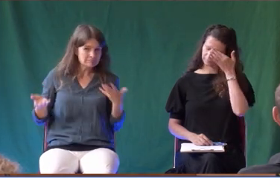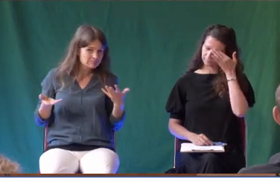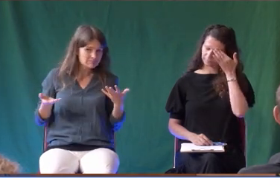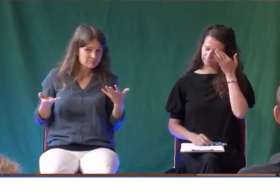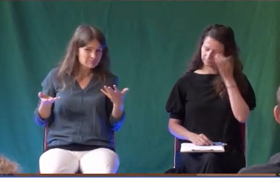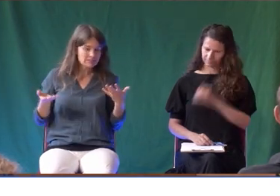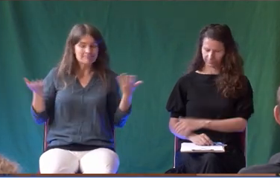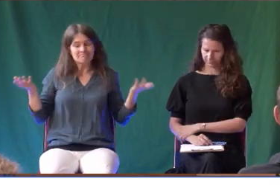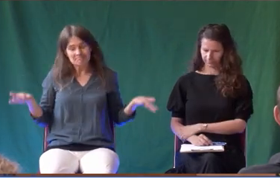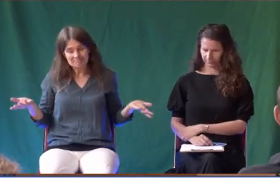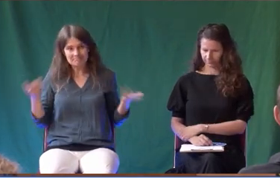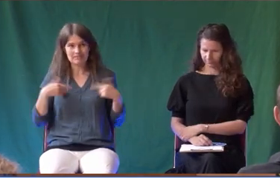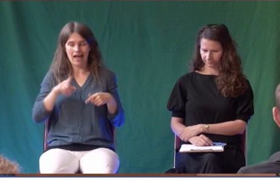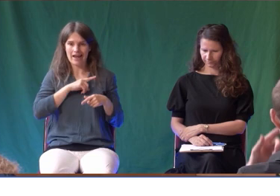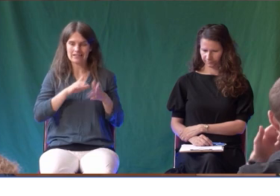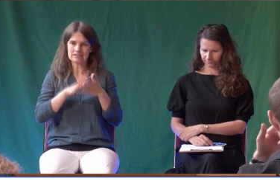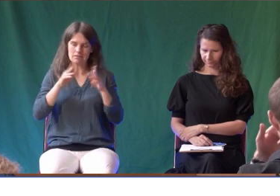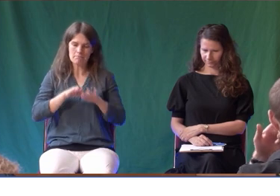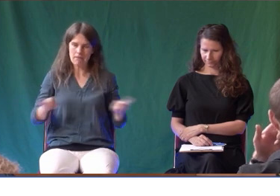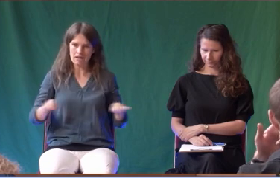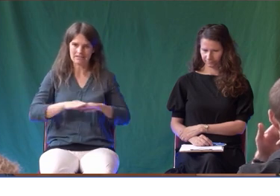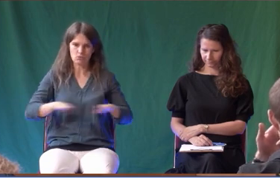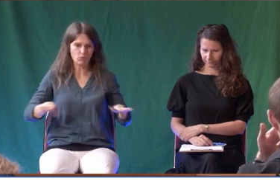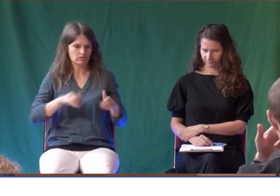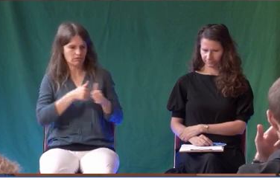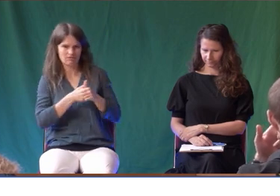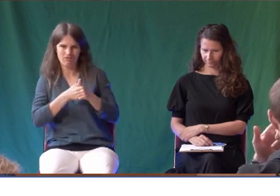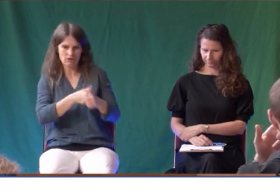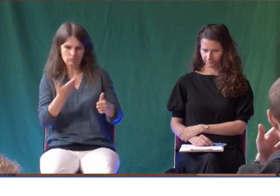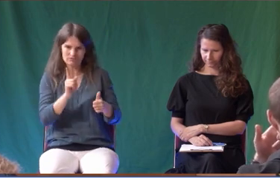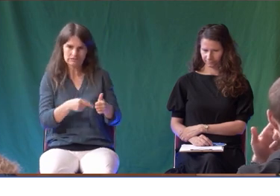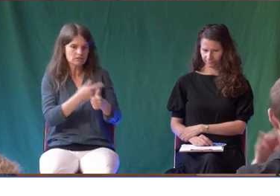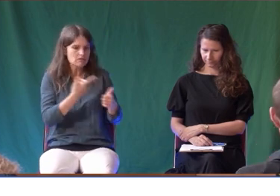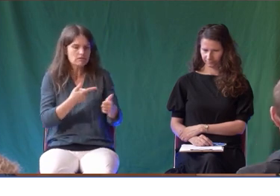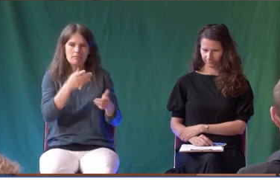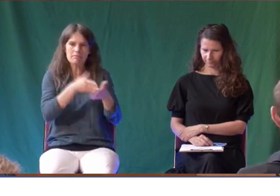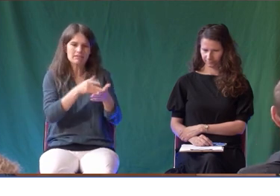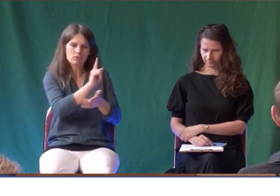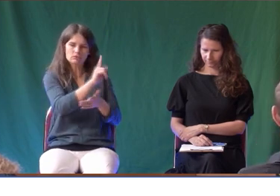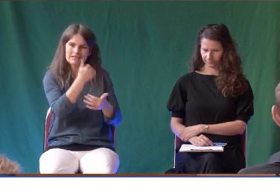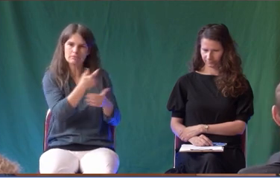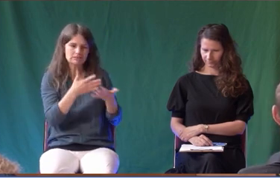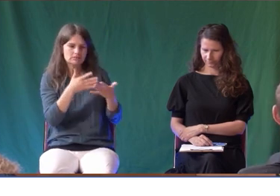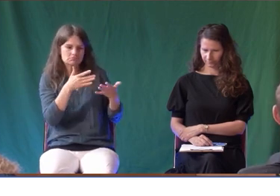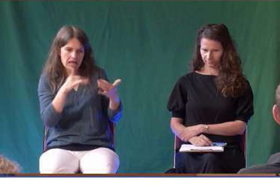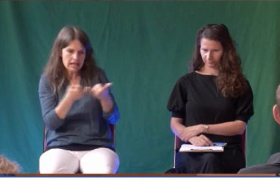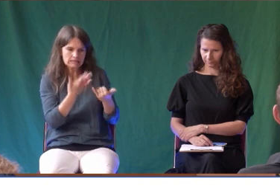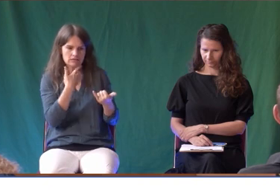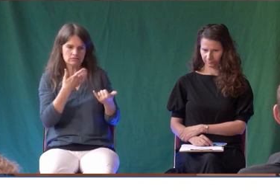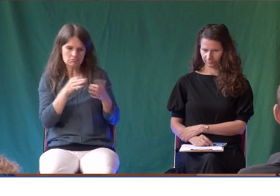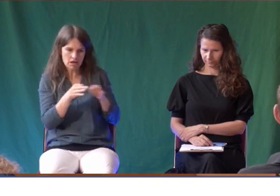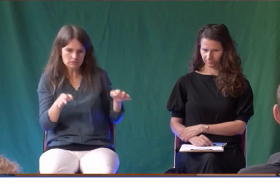gleichberechtigte und selbstbestimmte Teilhabe der Menschen mit Behinderung hier der Eltern mit Behinderung sein und dies